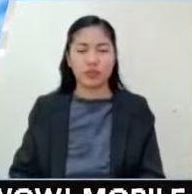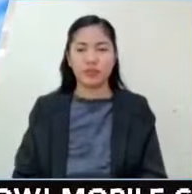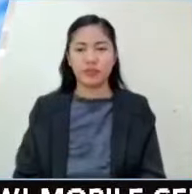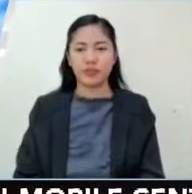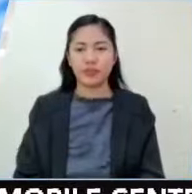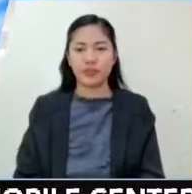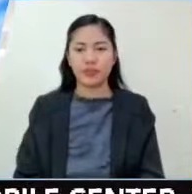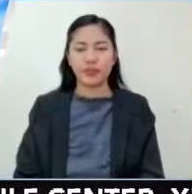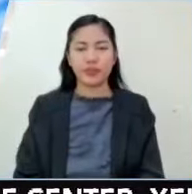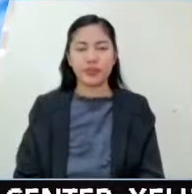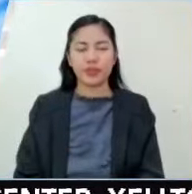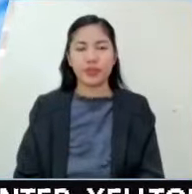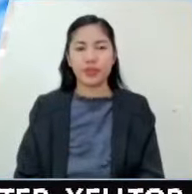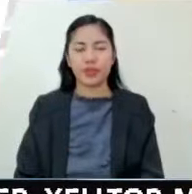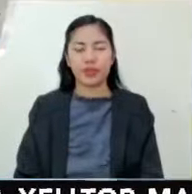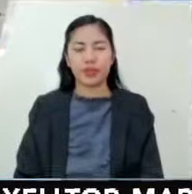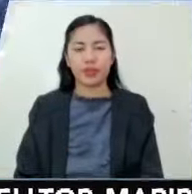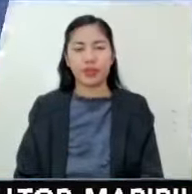Mabibilis na balita po tayo.